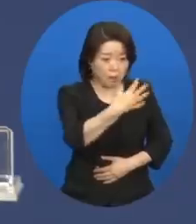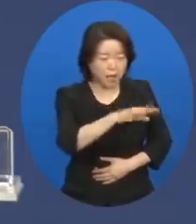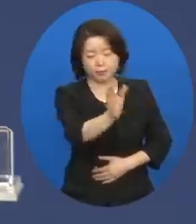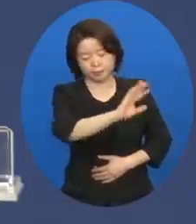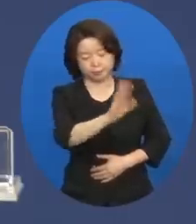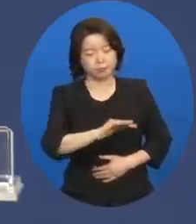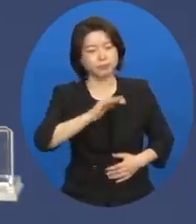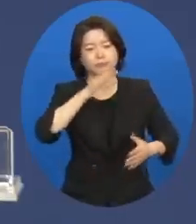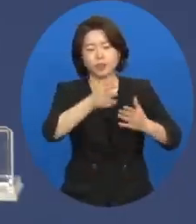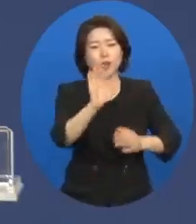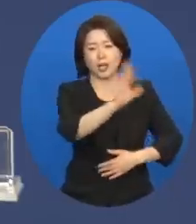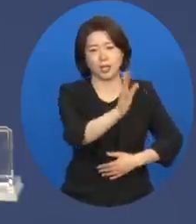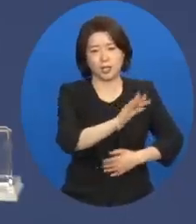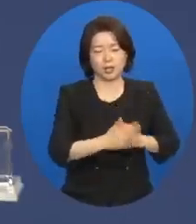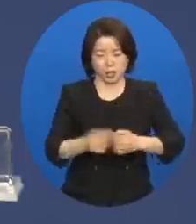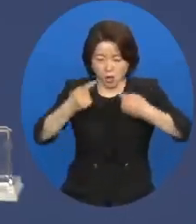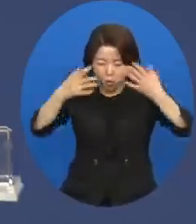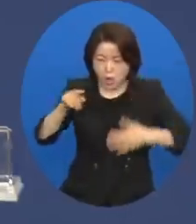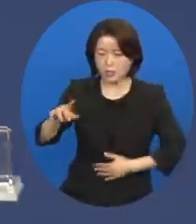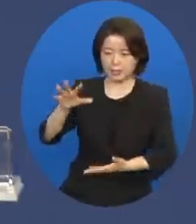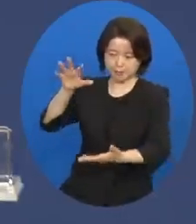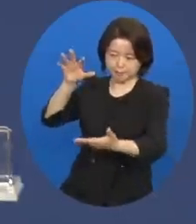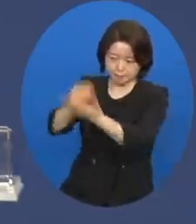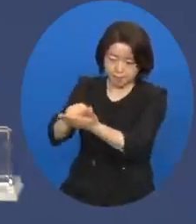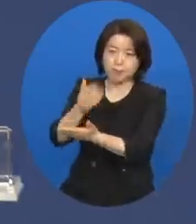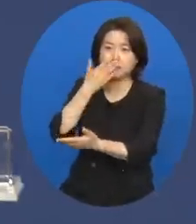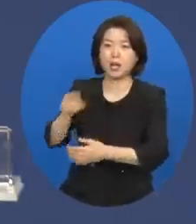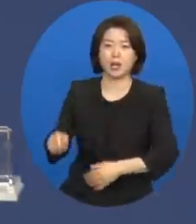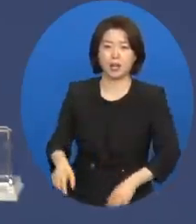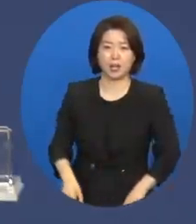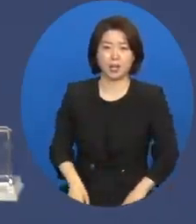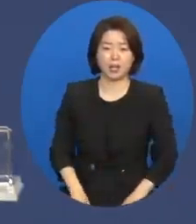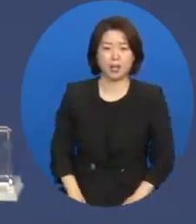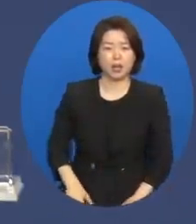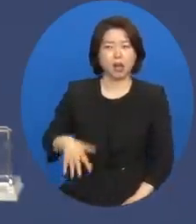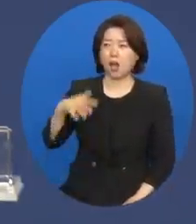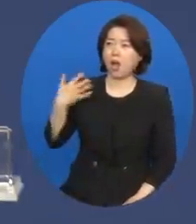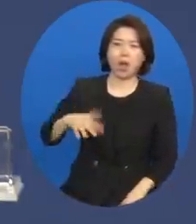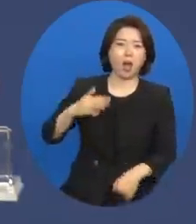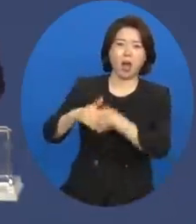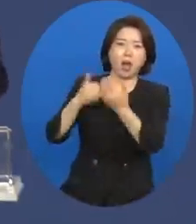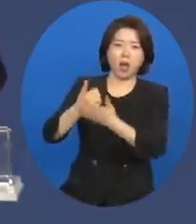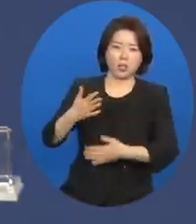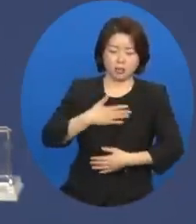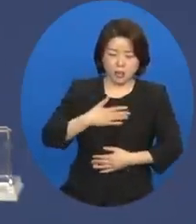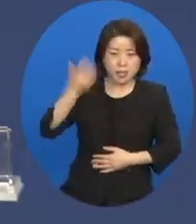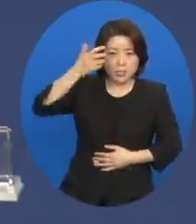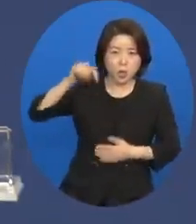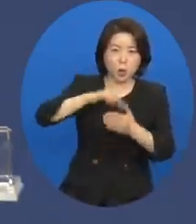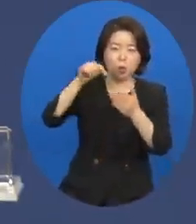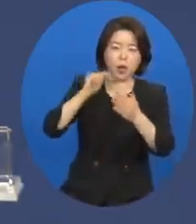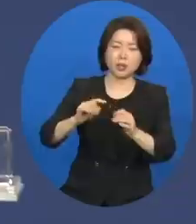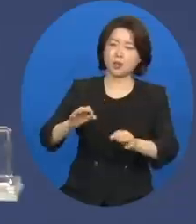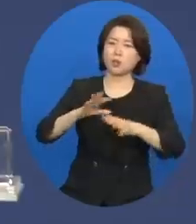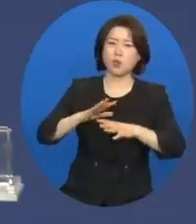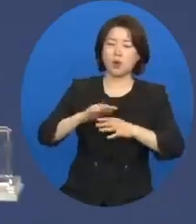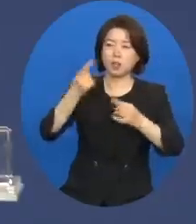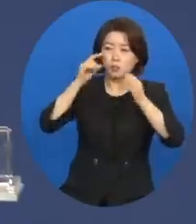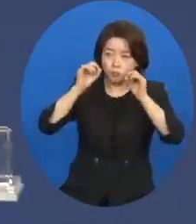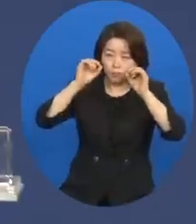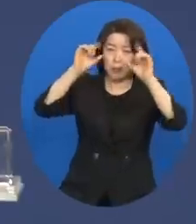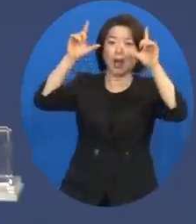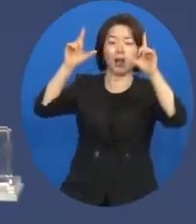이제는 속지 아니하고 확신 있게 붙들게 되는 것입니다. 오 하나님께서 우리의 영혼 안에 그 놀라운 눈을